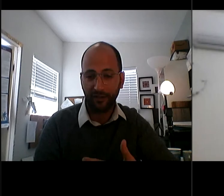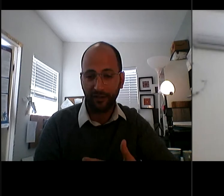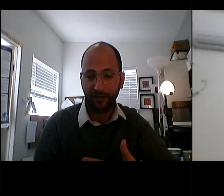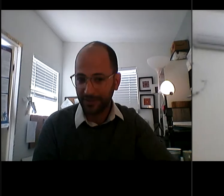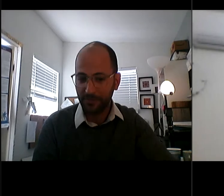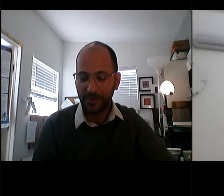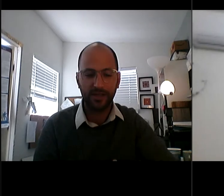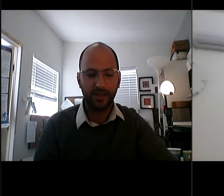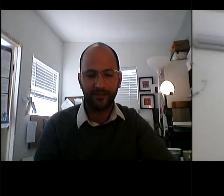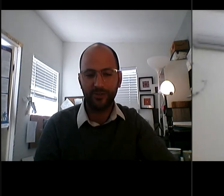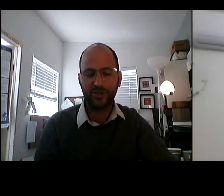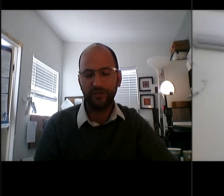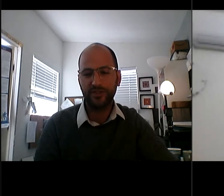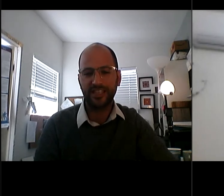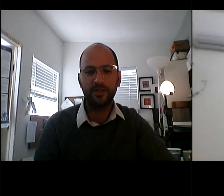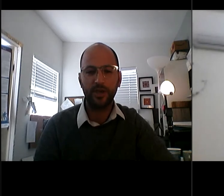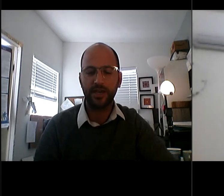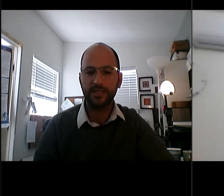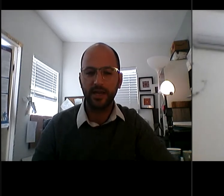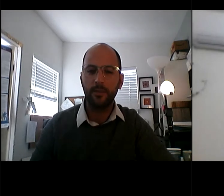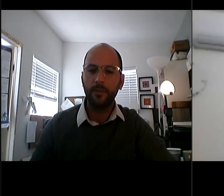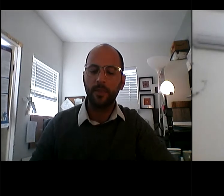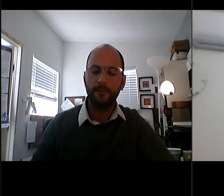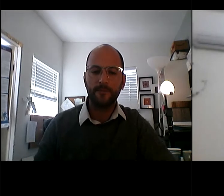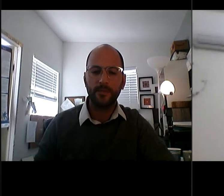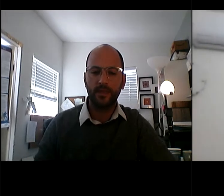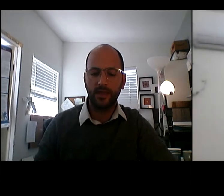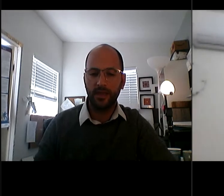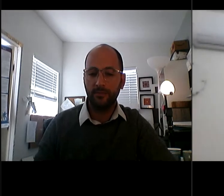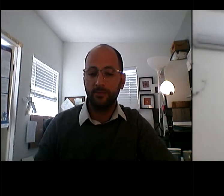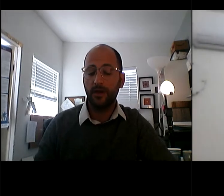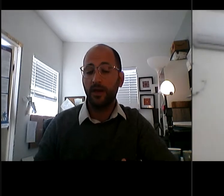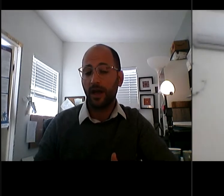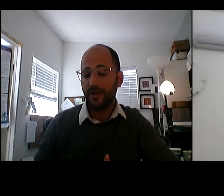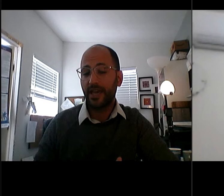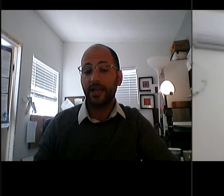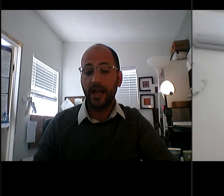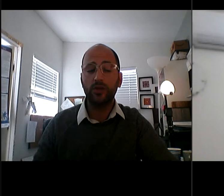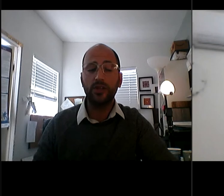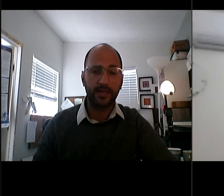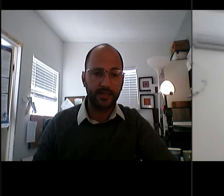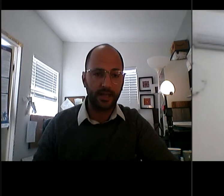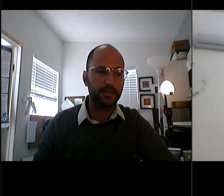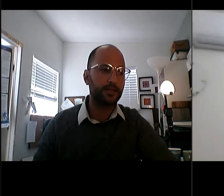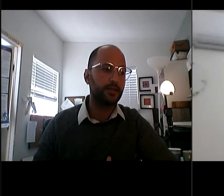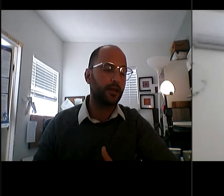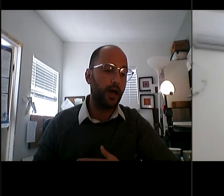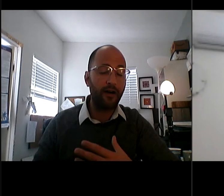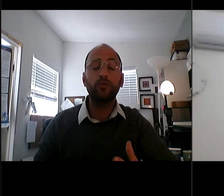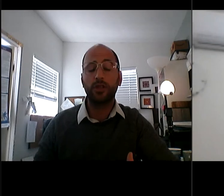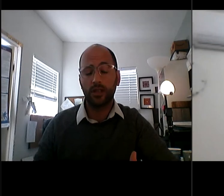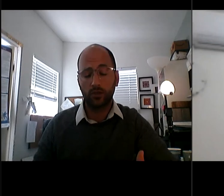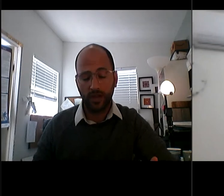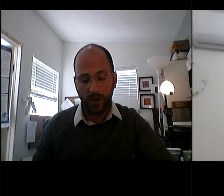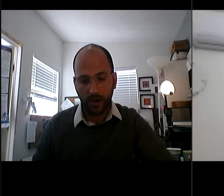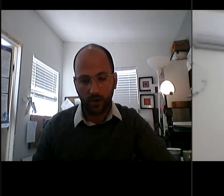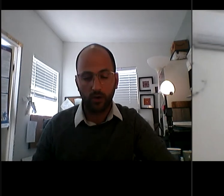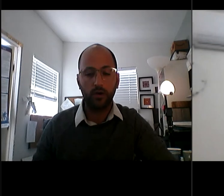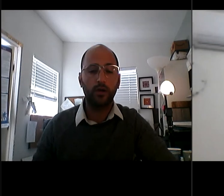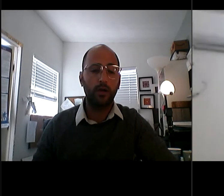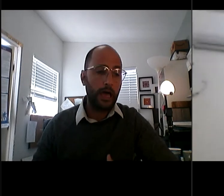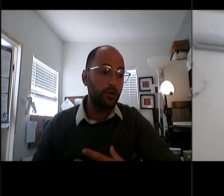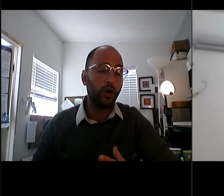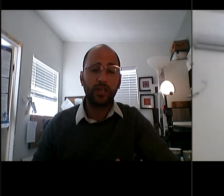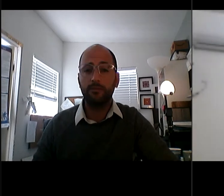לנו כדי להבין דברים, אבל בסוף זה תמיד פר העסקה. אבל כן, הגענו לטקסס, אהבנו את הנתוני